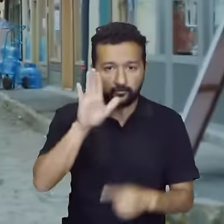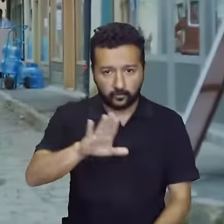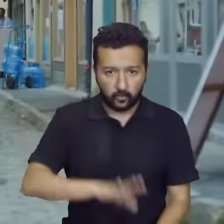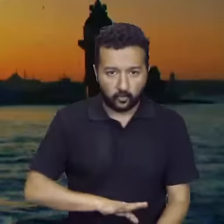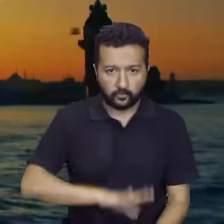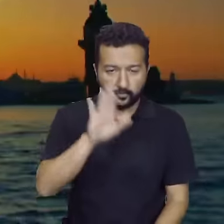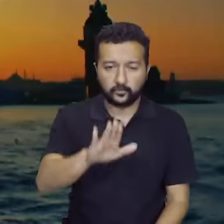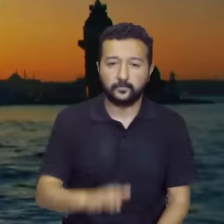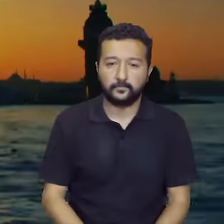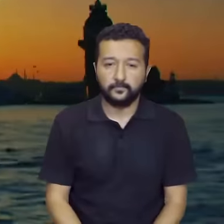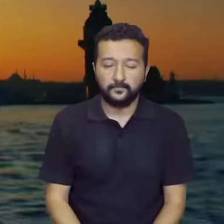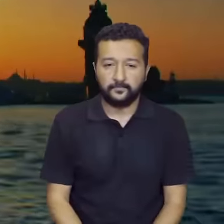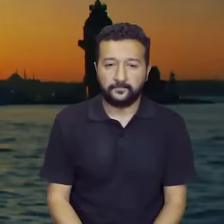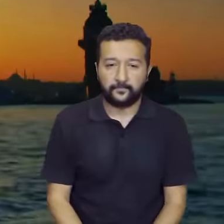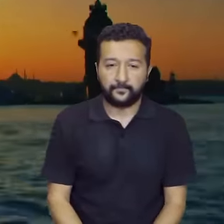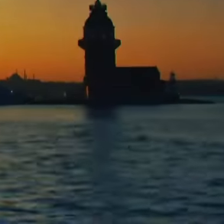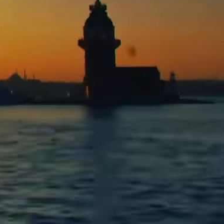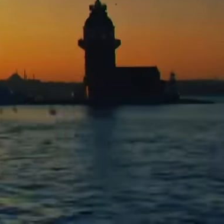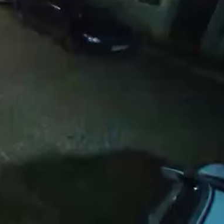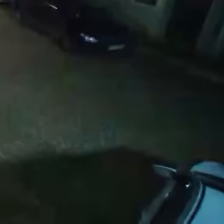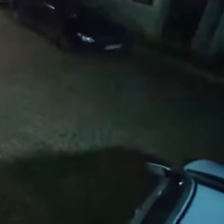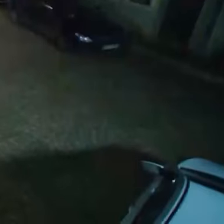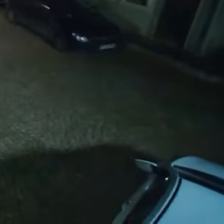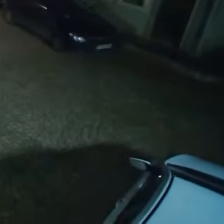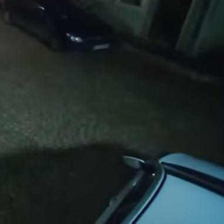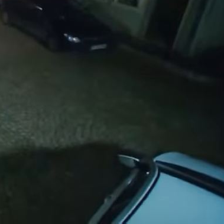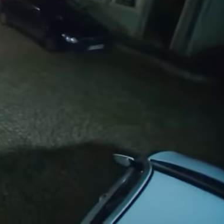oğlum! Kız Kulesi'nde gün batımı.